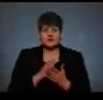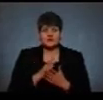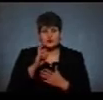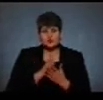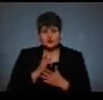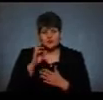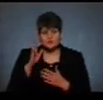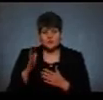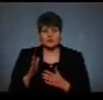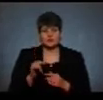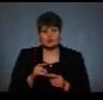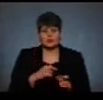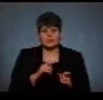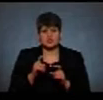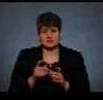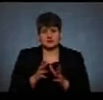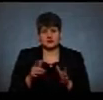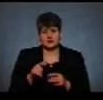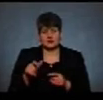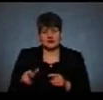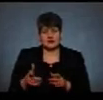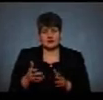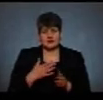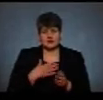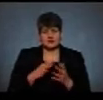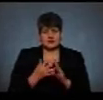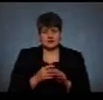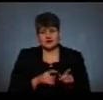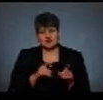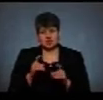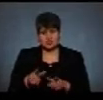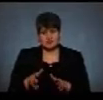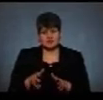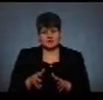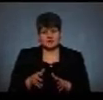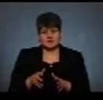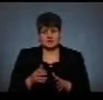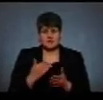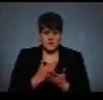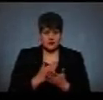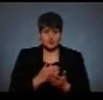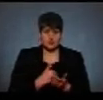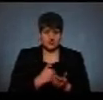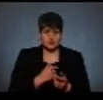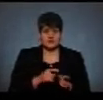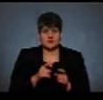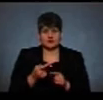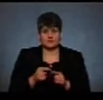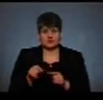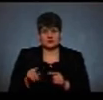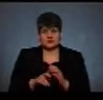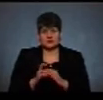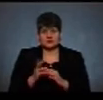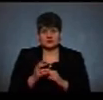церква. І тому ми перейшли, більшість людей нашого села перейшли, мають бажання перейти в цю церкву.